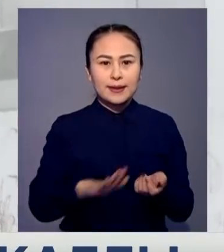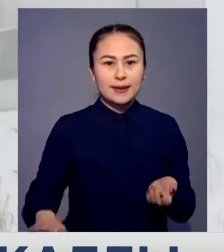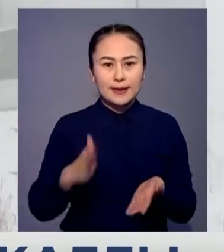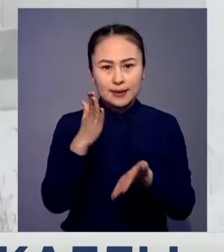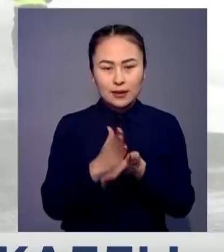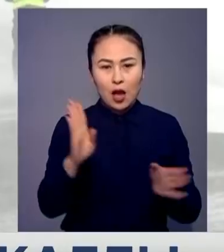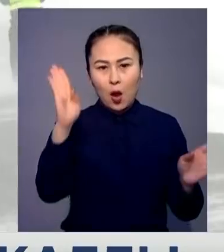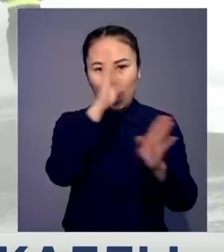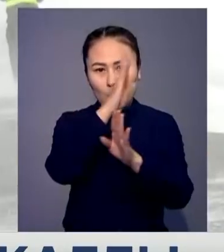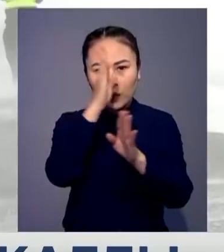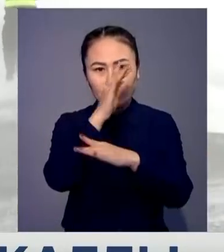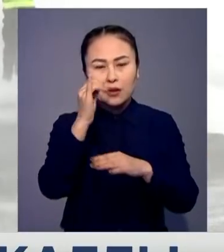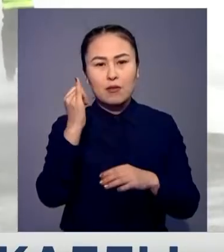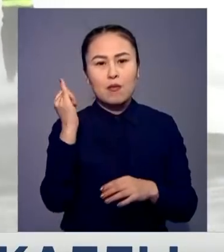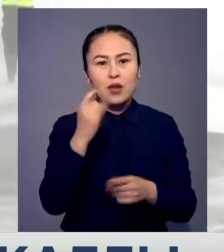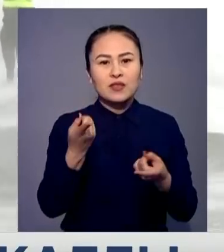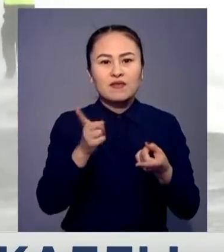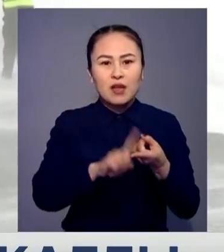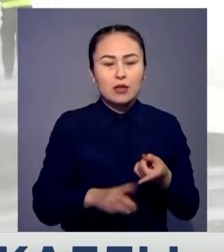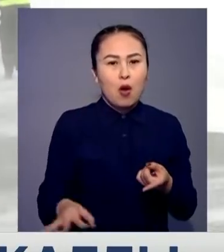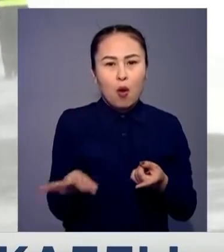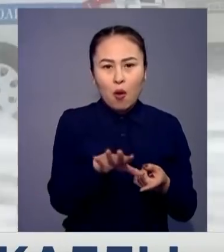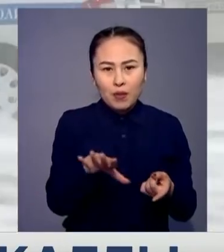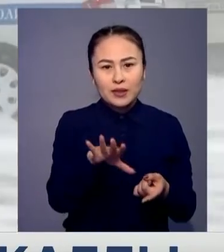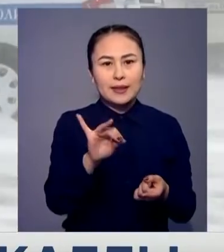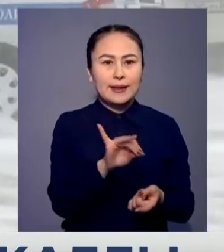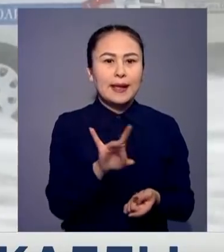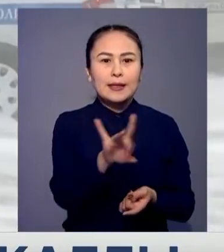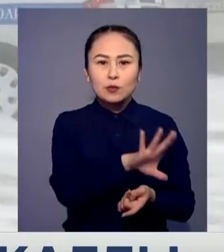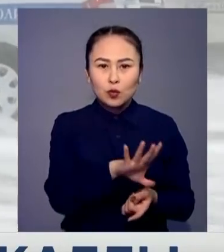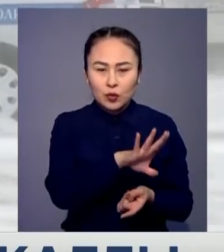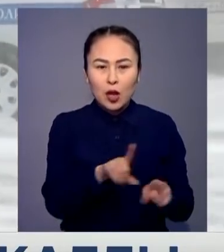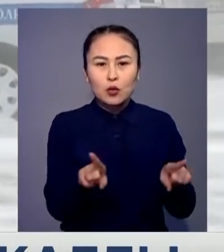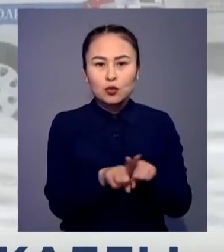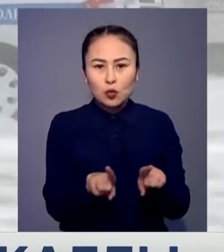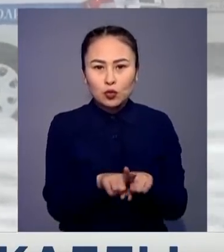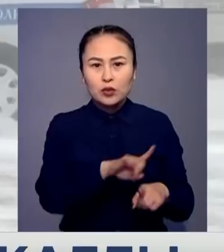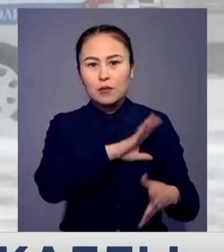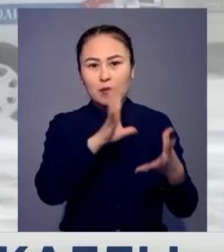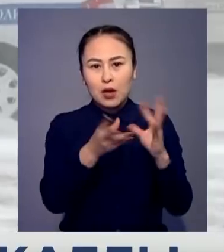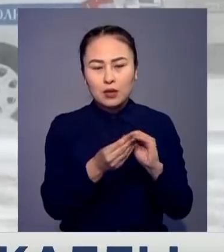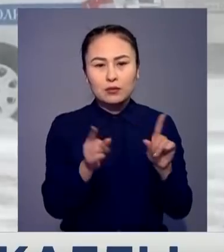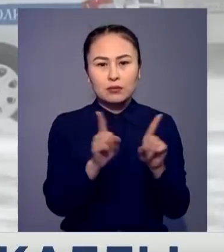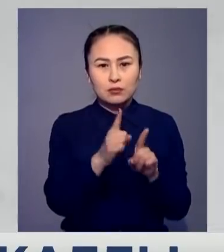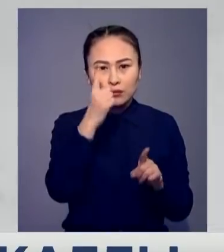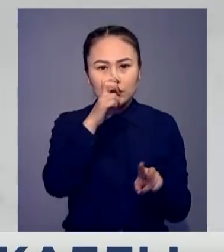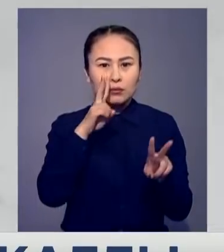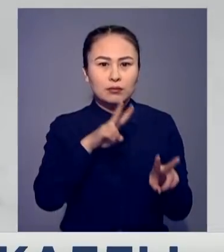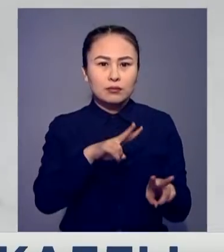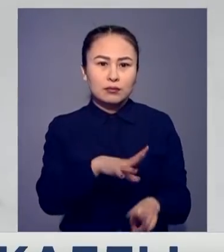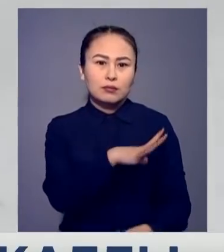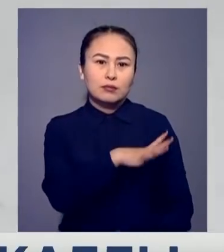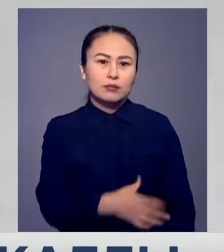да бар. Күн райының қолайсыздығына байланысты өңірдегі облыстық және республикалық маңызға ие барлық жолдар құзырлы мекемелердің бақылауында